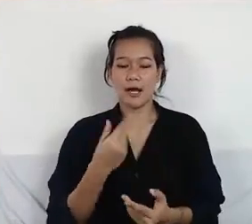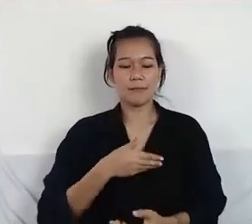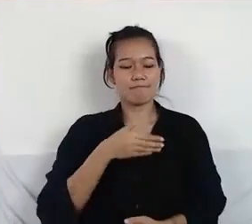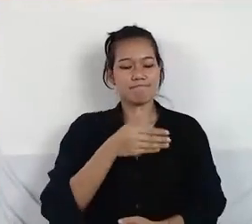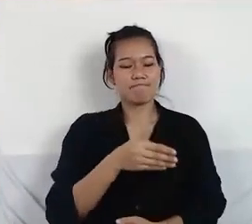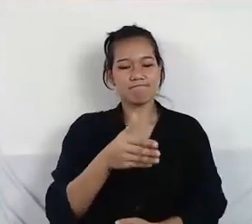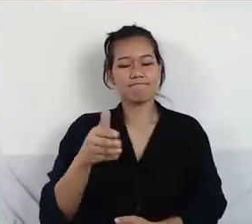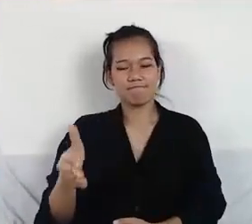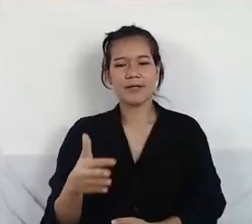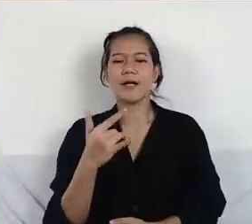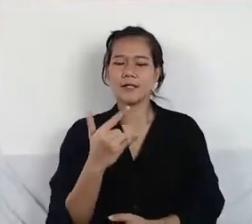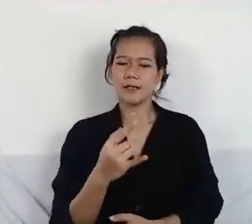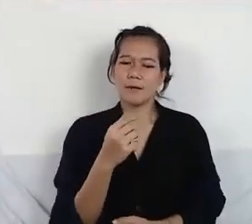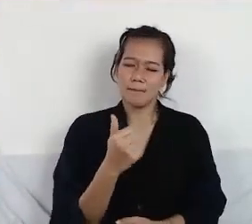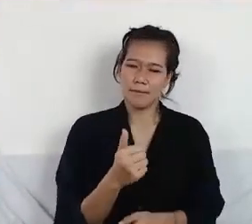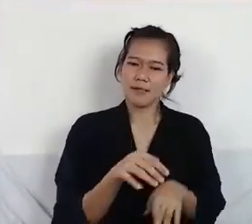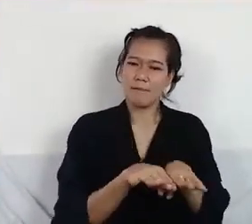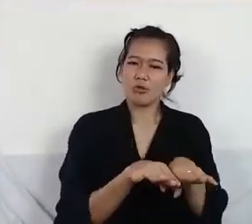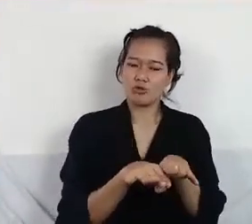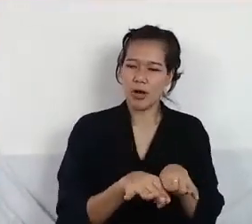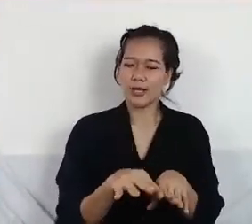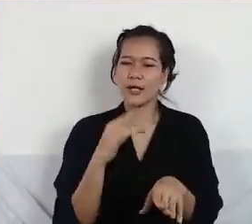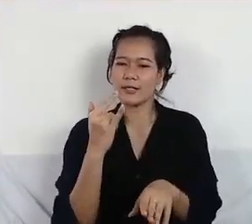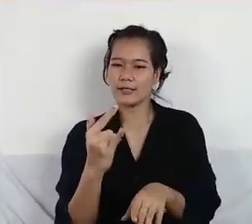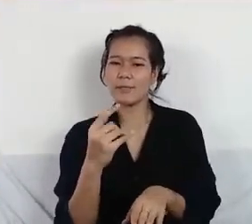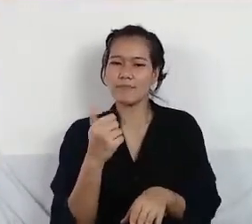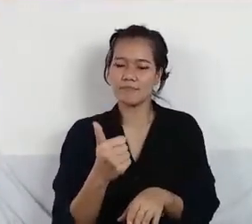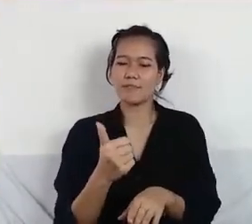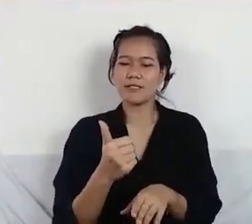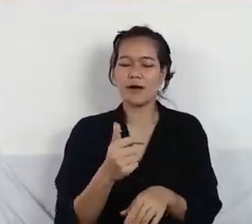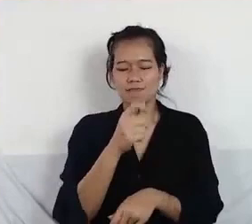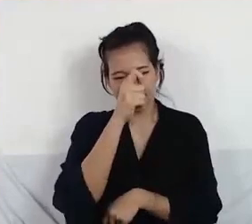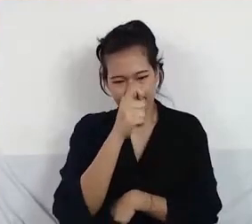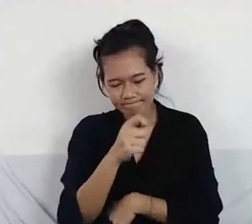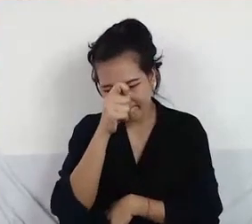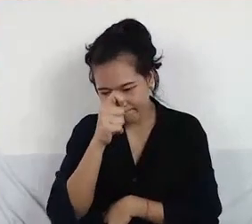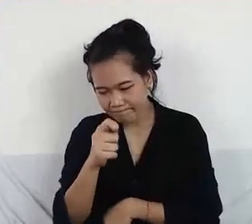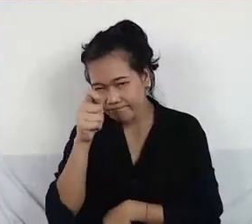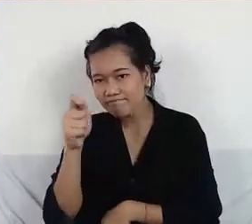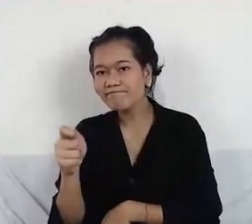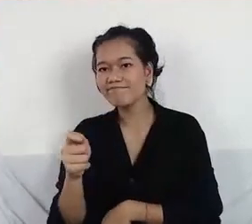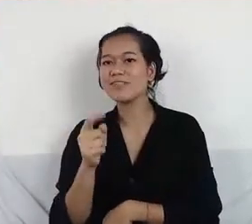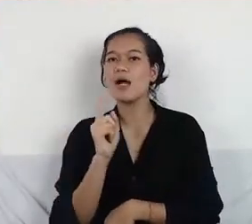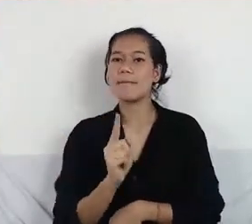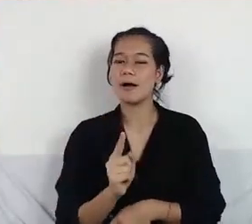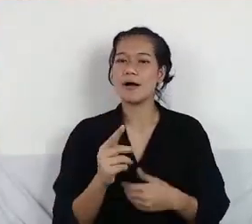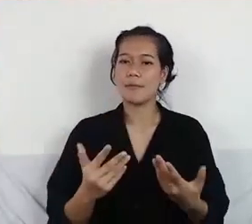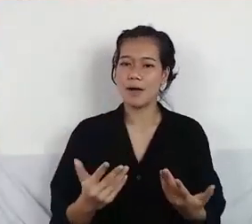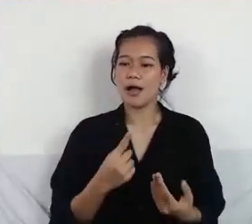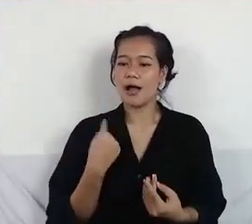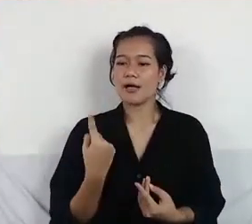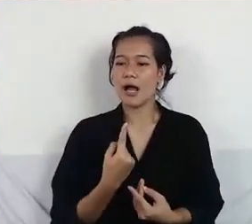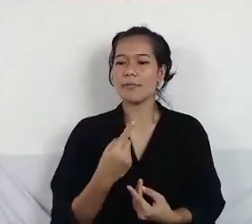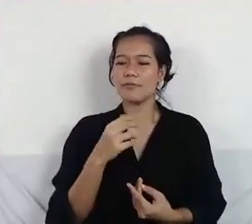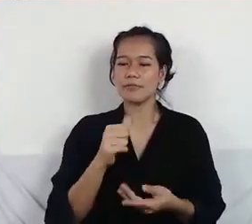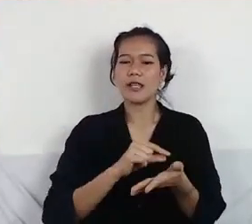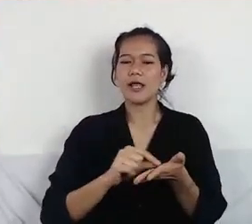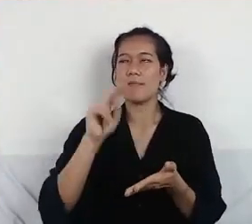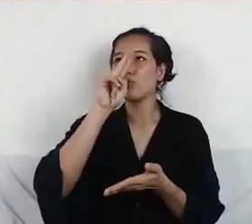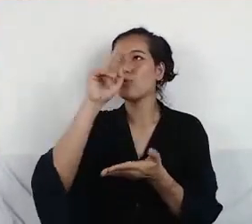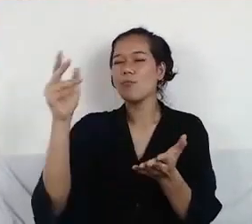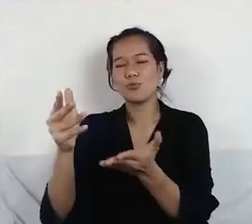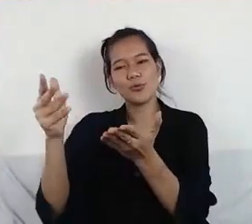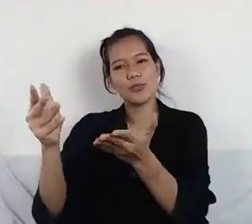boleh acur-acer. Dimanapun kami berada, kami boleh menjunjung tinggi adab. Sehingga dengan demikian ya Bapa, kami boleh memuliakan nama Tuhan